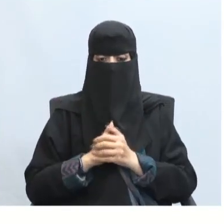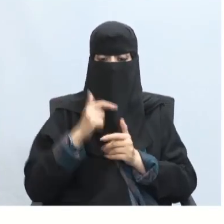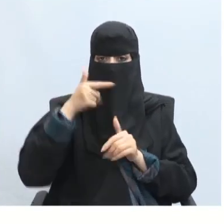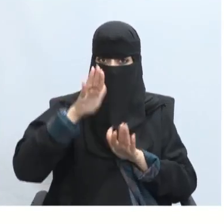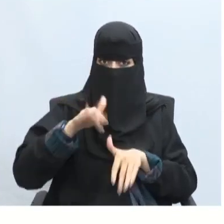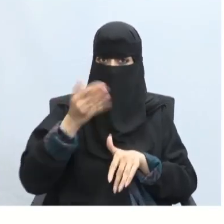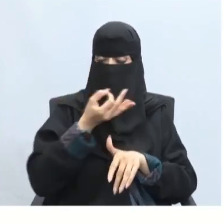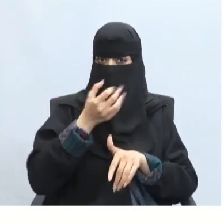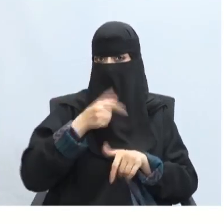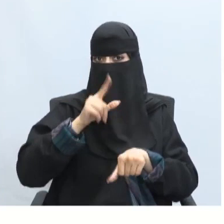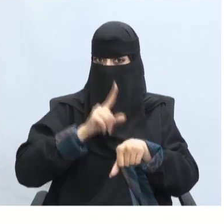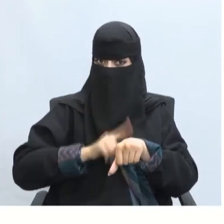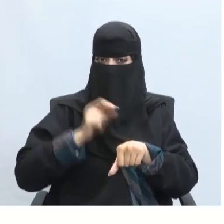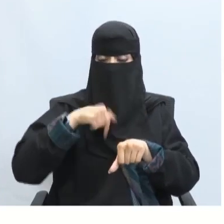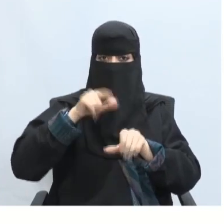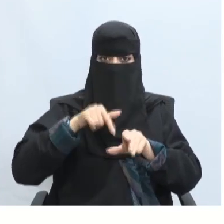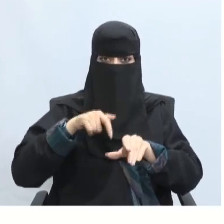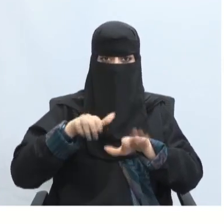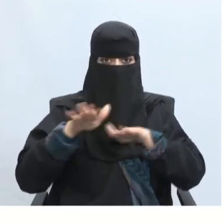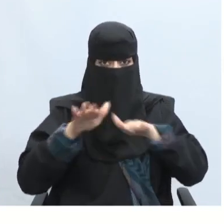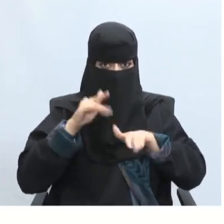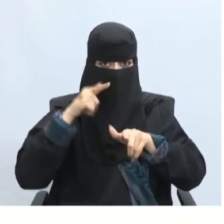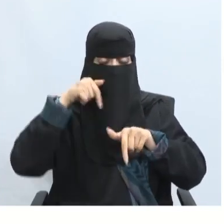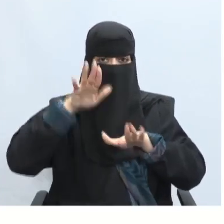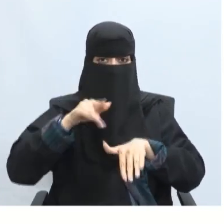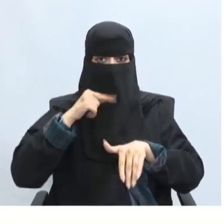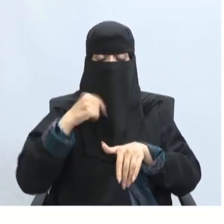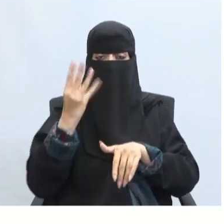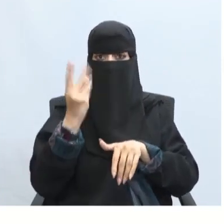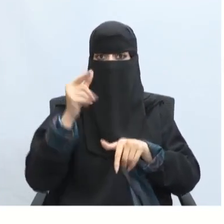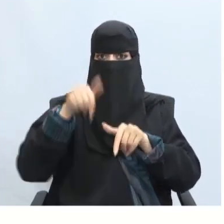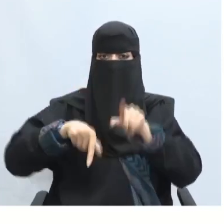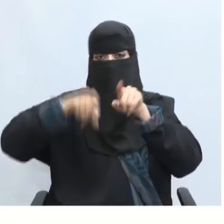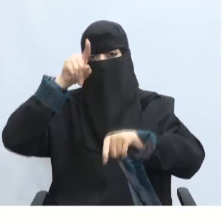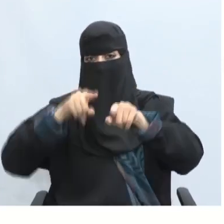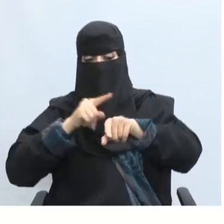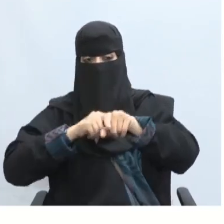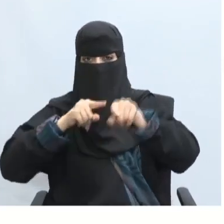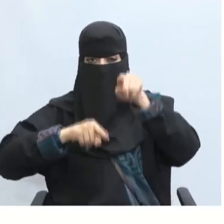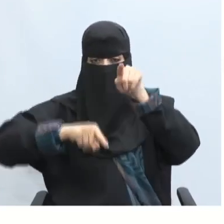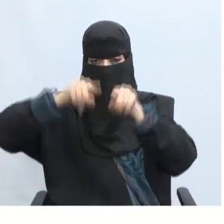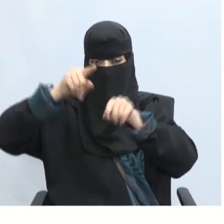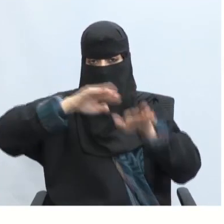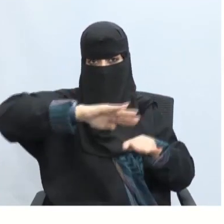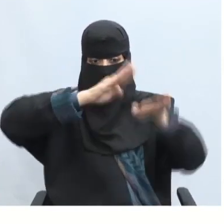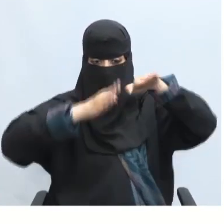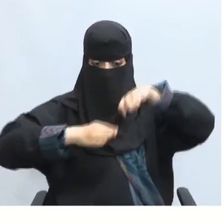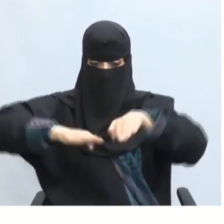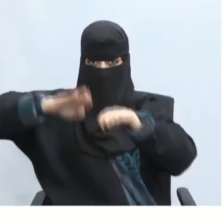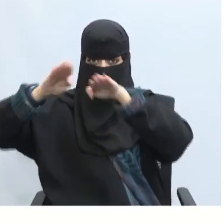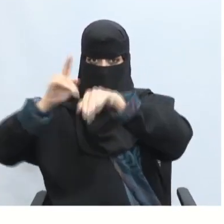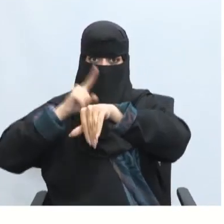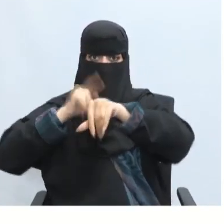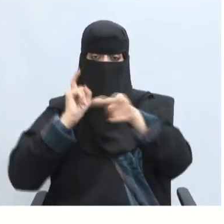ايضا ذكرنا في زمن حدوث الزلزال اعزائي الطلبه يوفر الفرق الزمني بين وصول الامواج الز